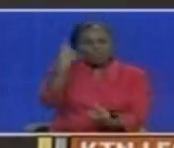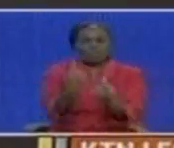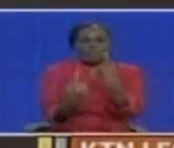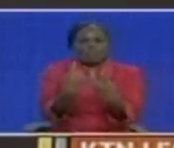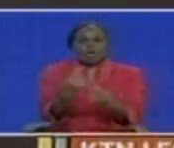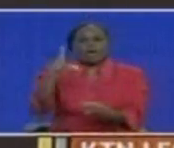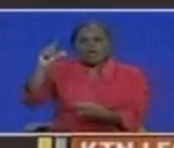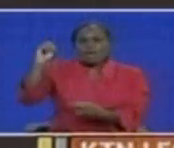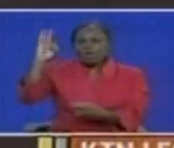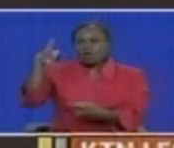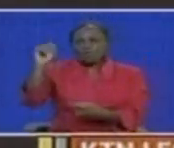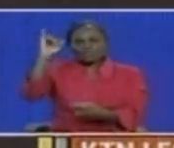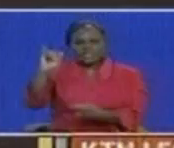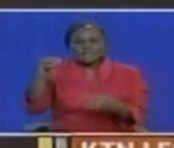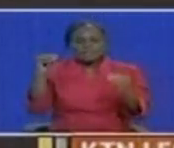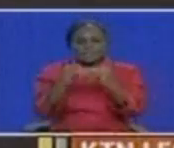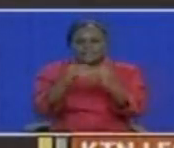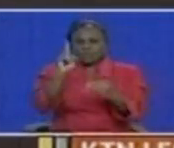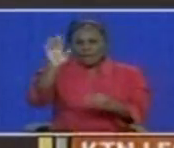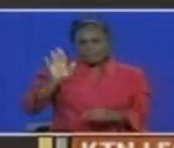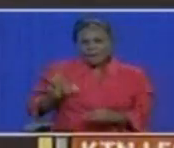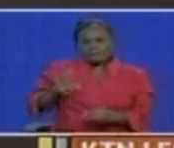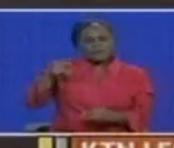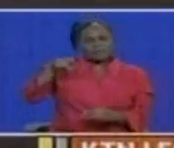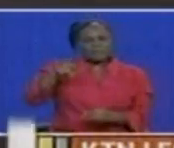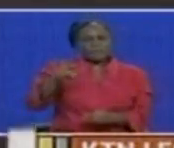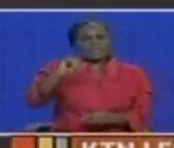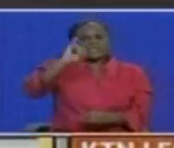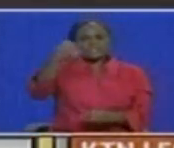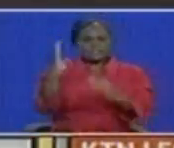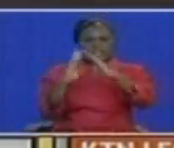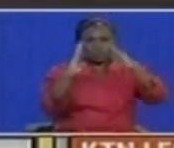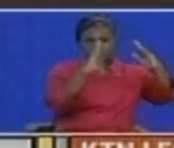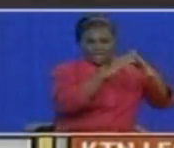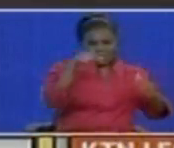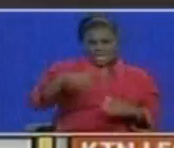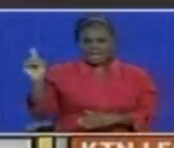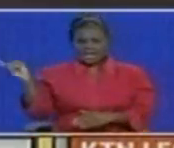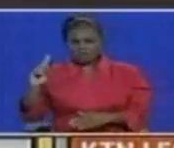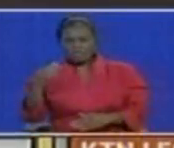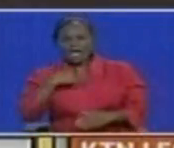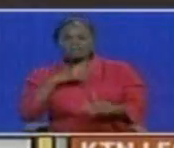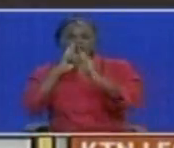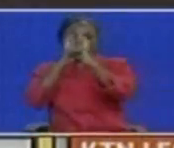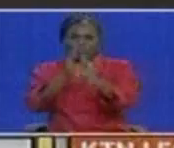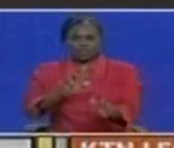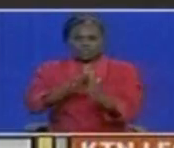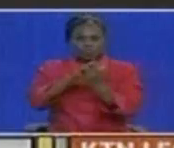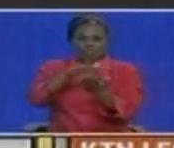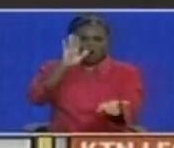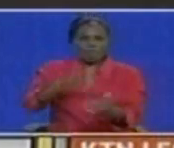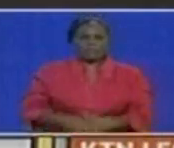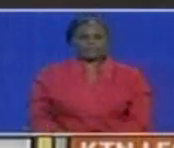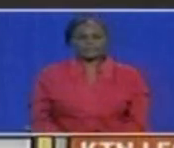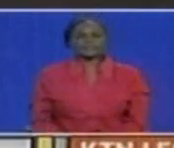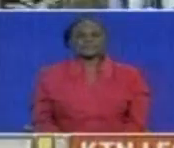Lofti Matambo alikutana na mama Faustine Luta mtaani Jerusalem hapa jijini Nairobi na anatupasha mengi kuhusu ujuzi huo.